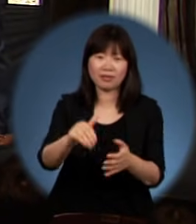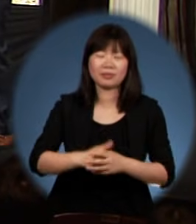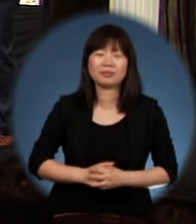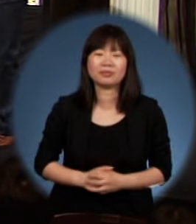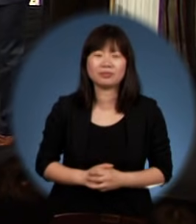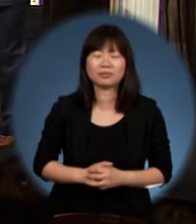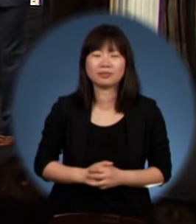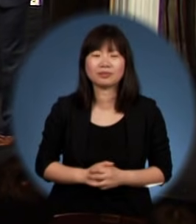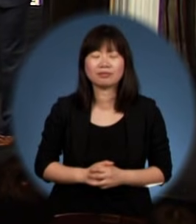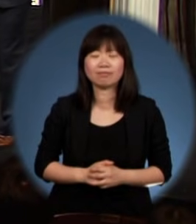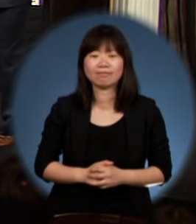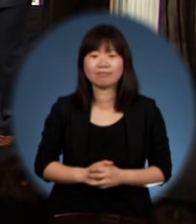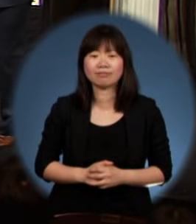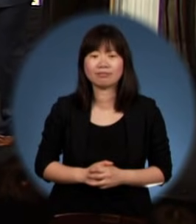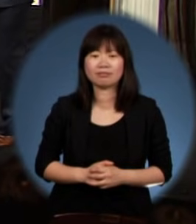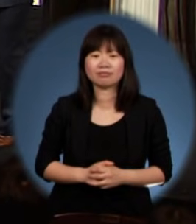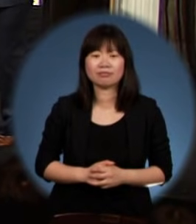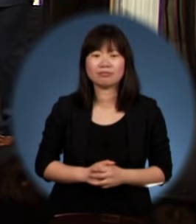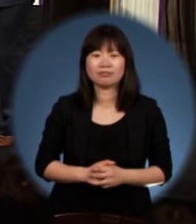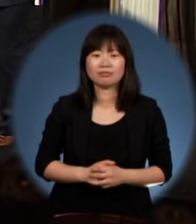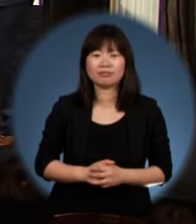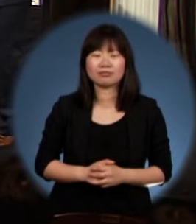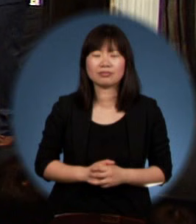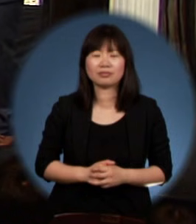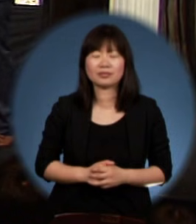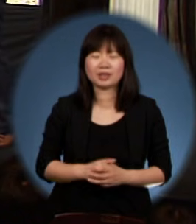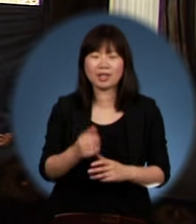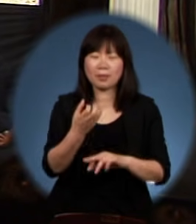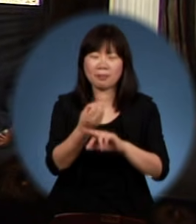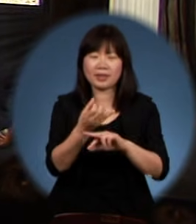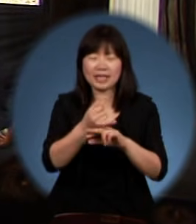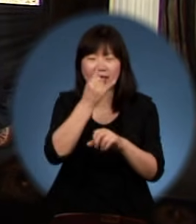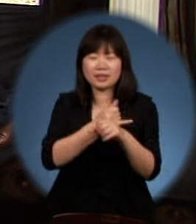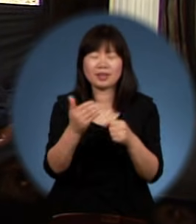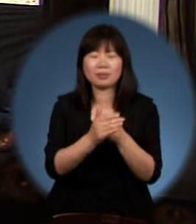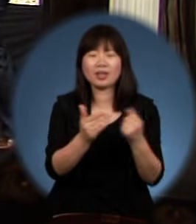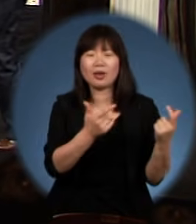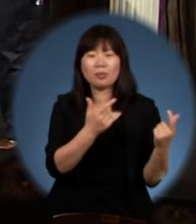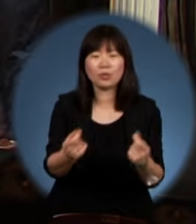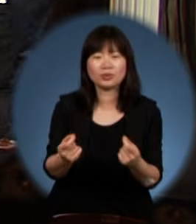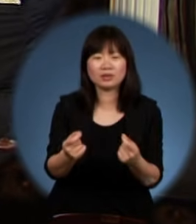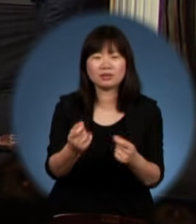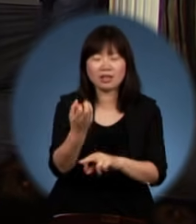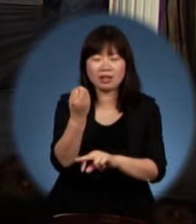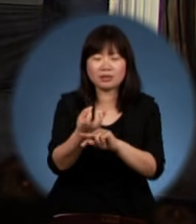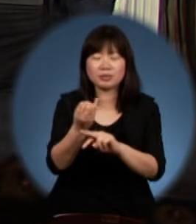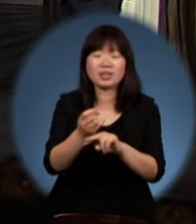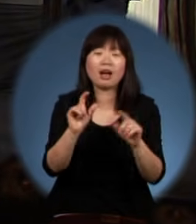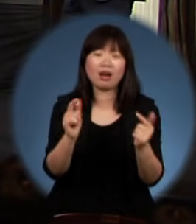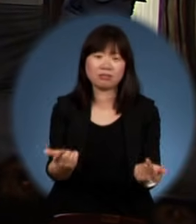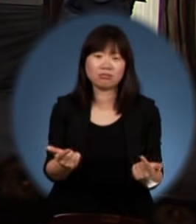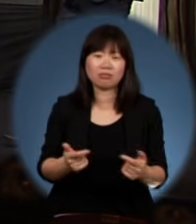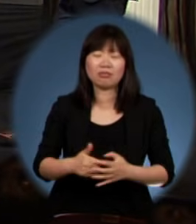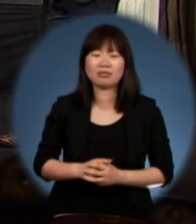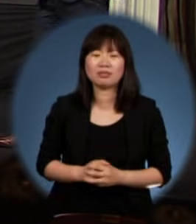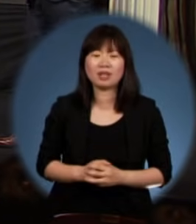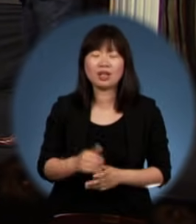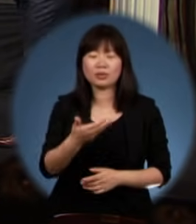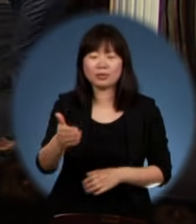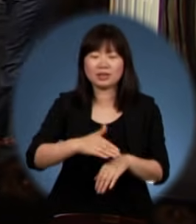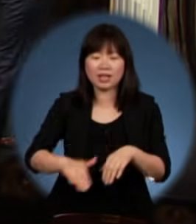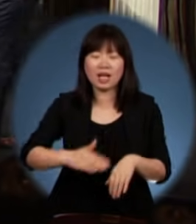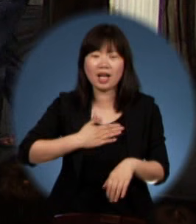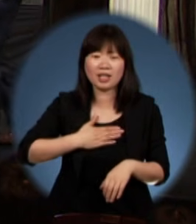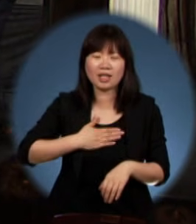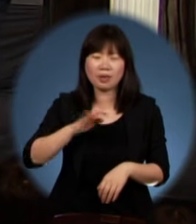있어 낮 고온 드립니다 반짝인다 고 모두 금은 아니라는 것이죠 여러분 잘 아시는